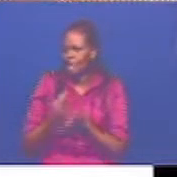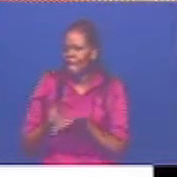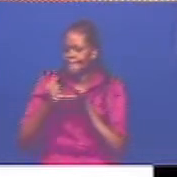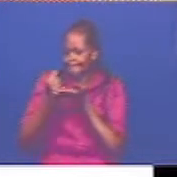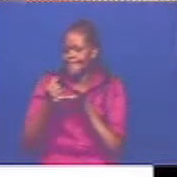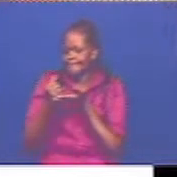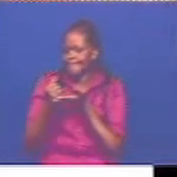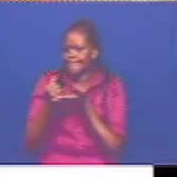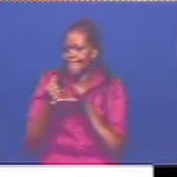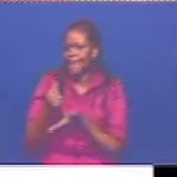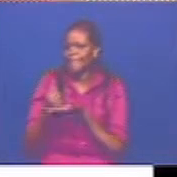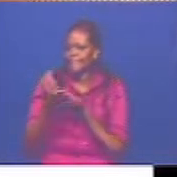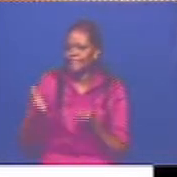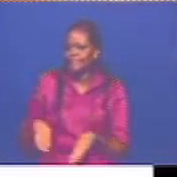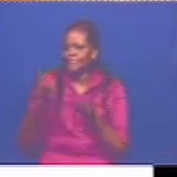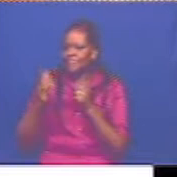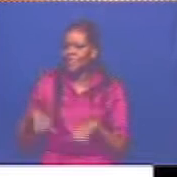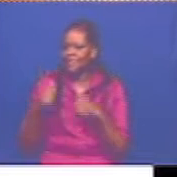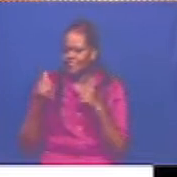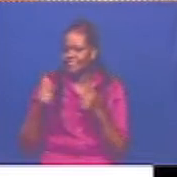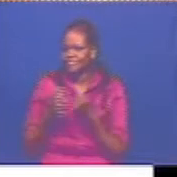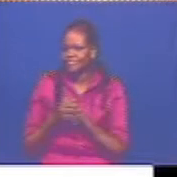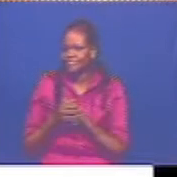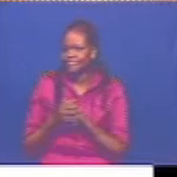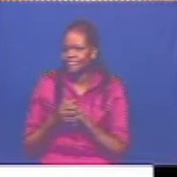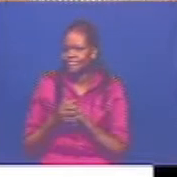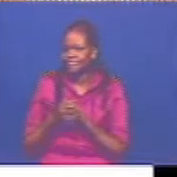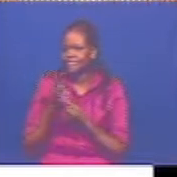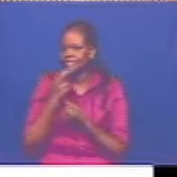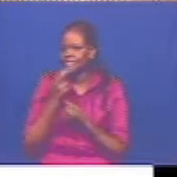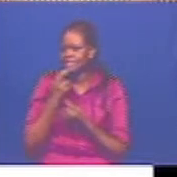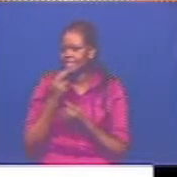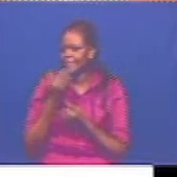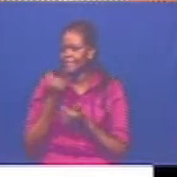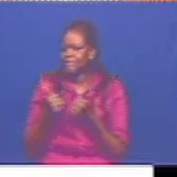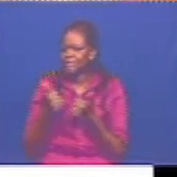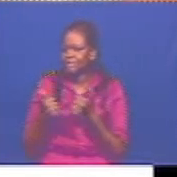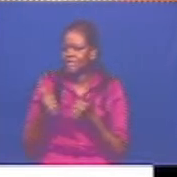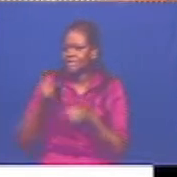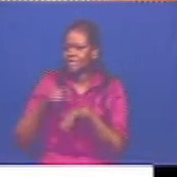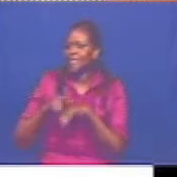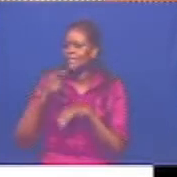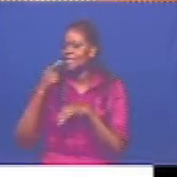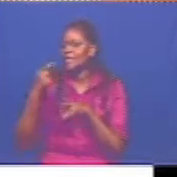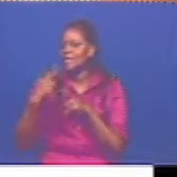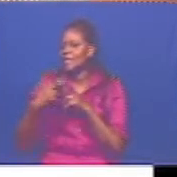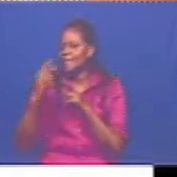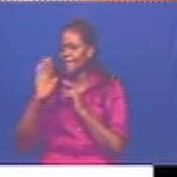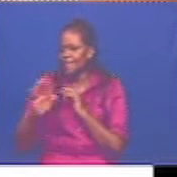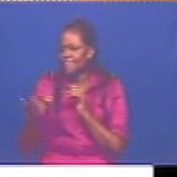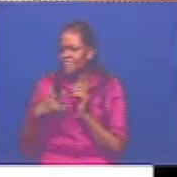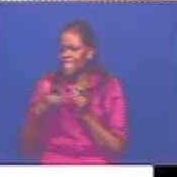nilimu, umeelewa? Mtisha, challenge. The best thing is nikikutaja kwa nyimbo na una feel